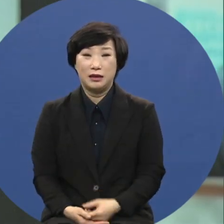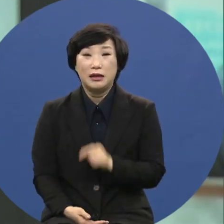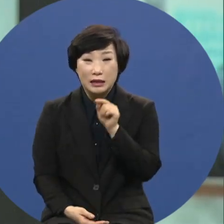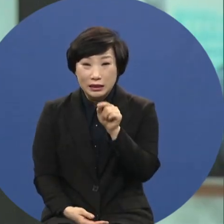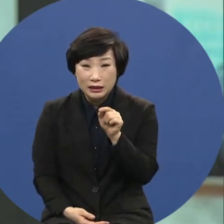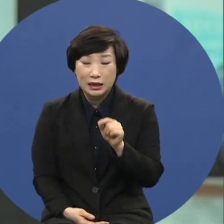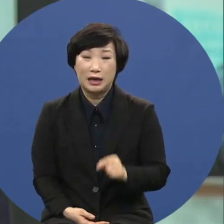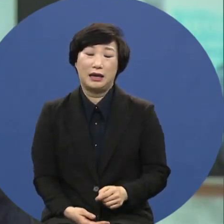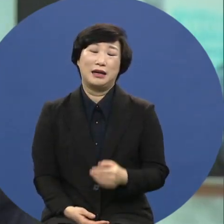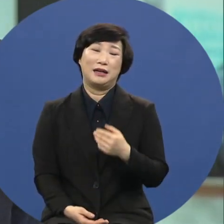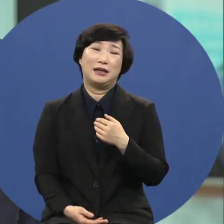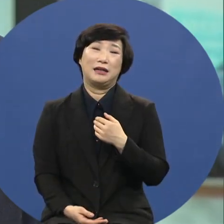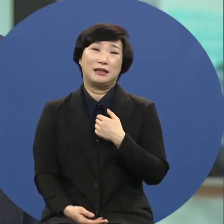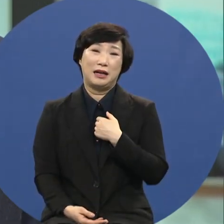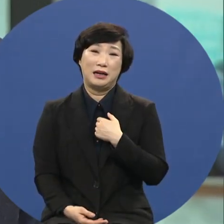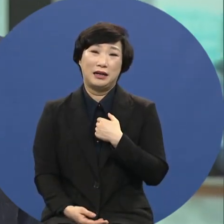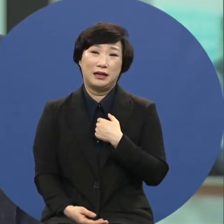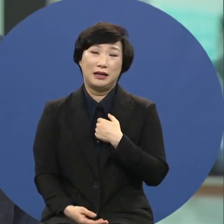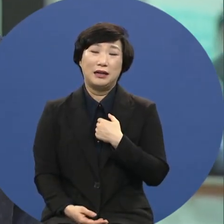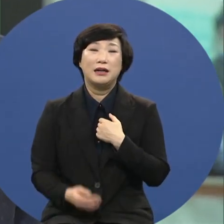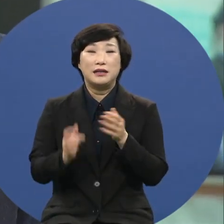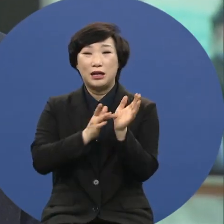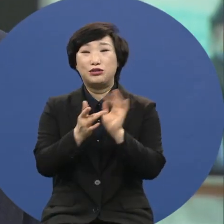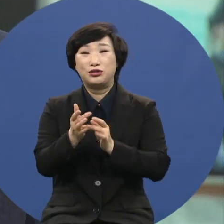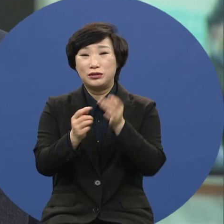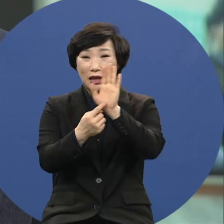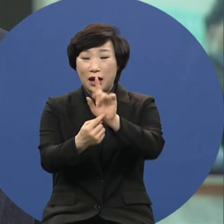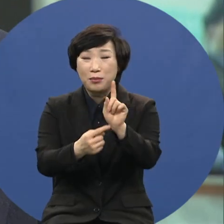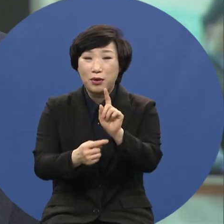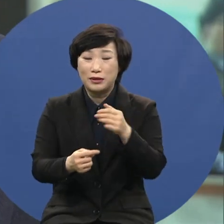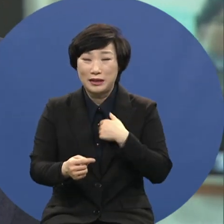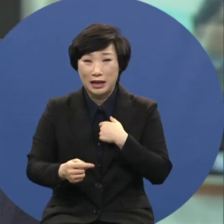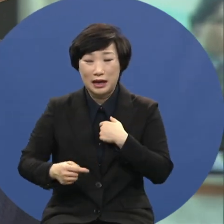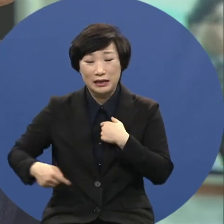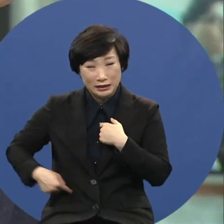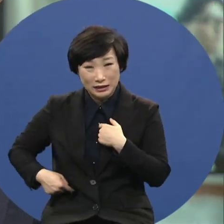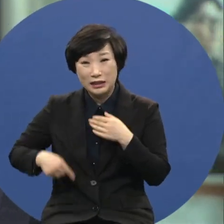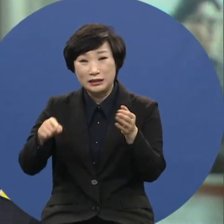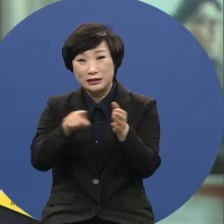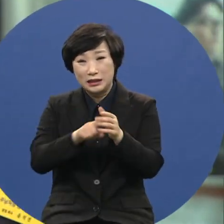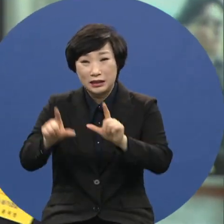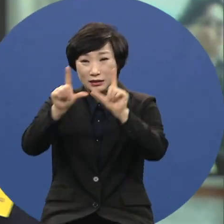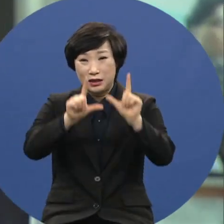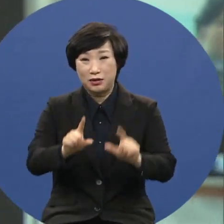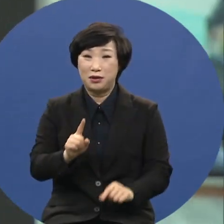그것이 나타나는 양심을 가진 신앙생활이다.